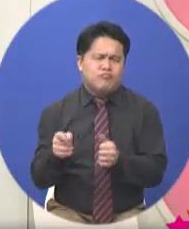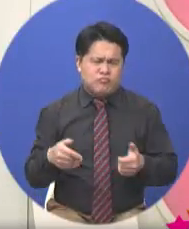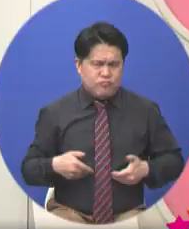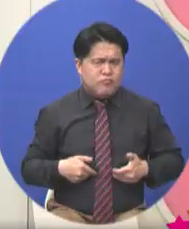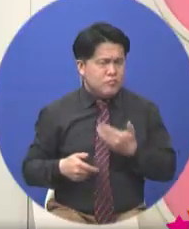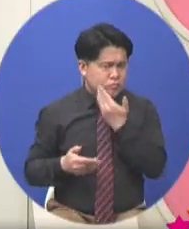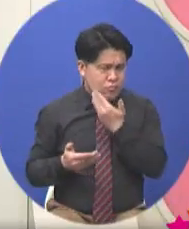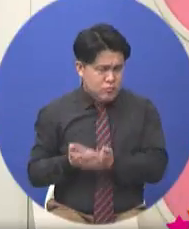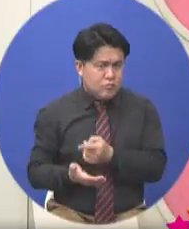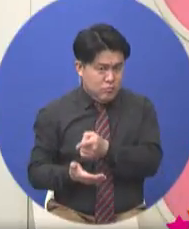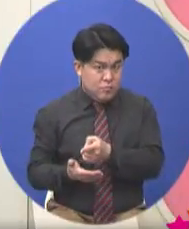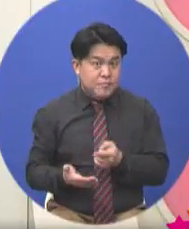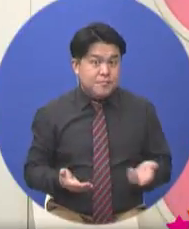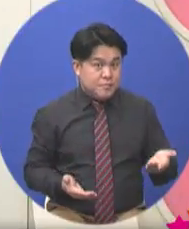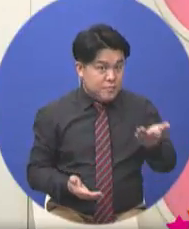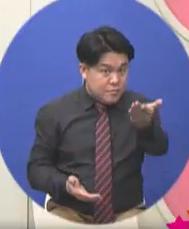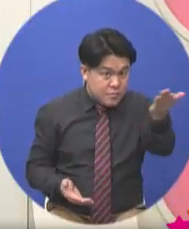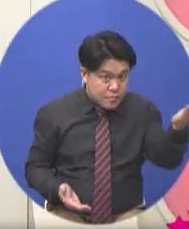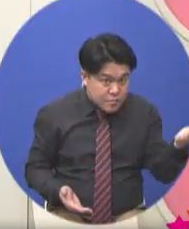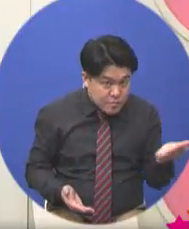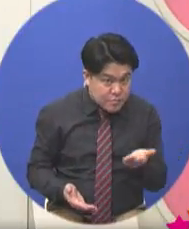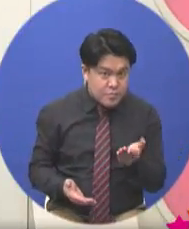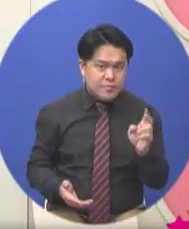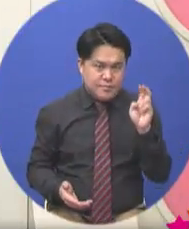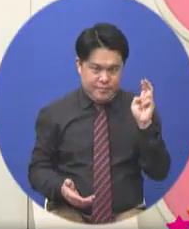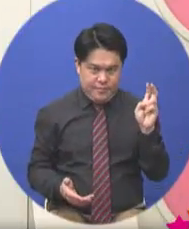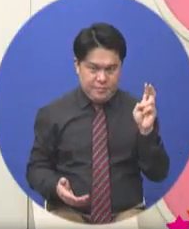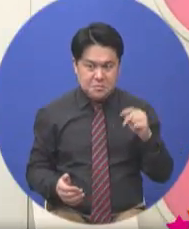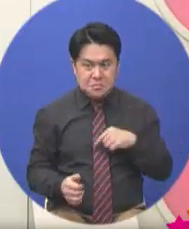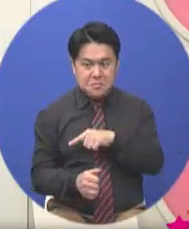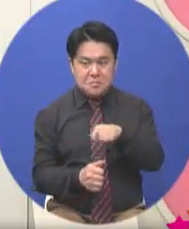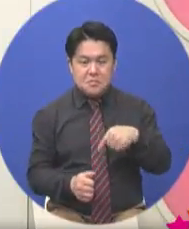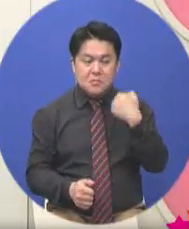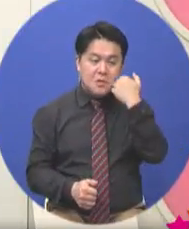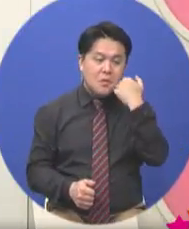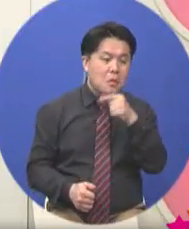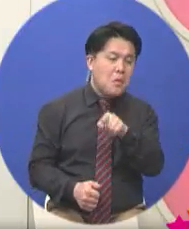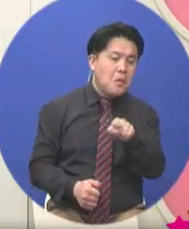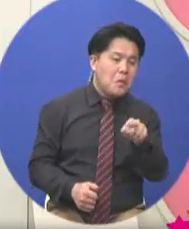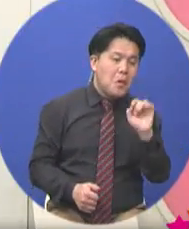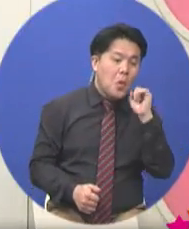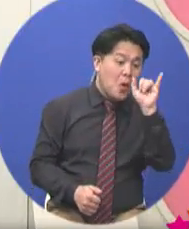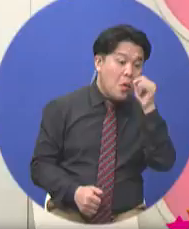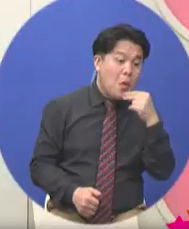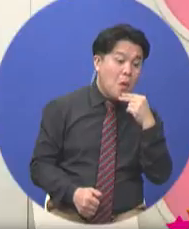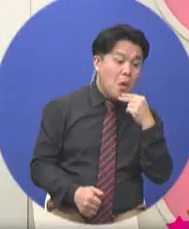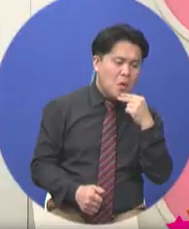정말 중요한데요. 여러분도 혹시 주변에 어려운 분이 있다면 네. 꼭 신고해